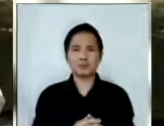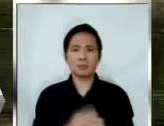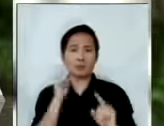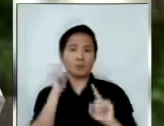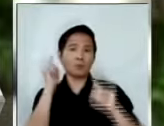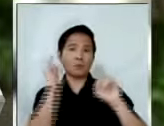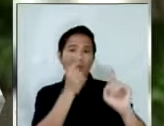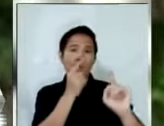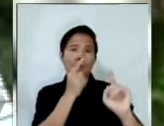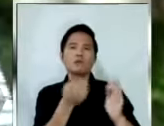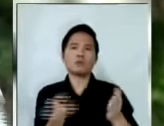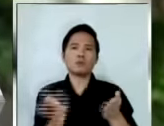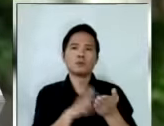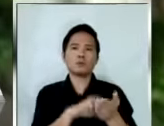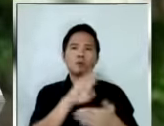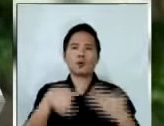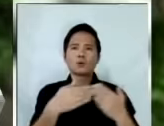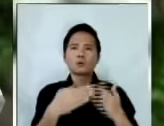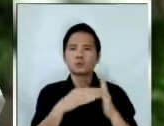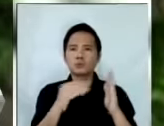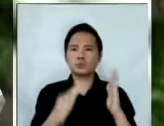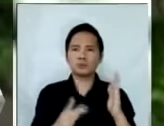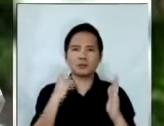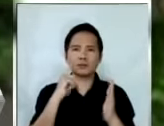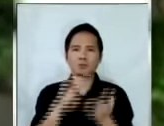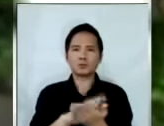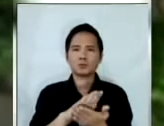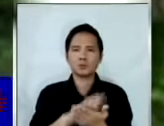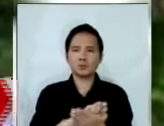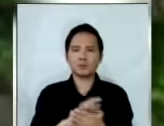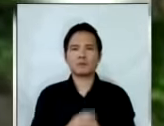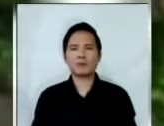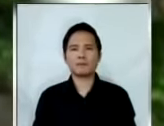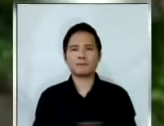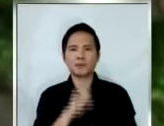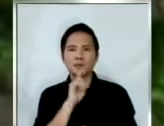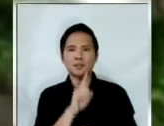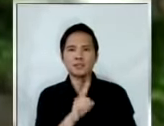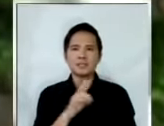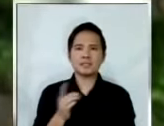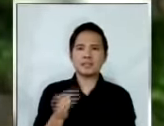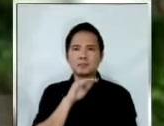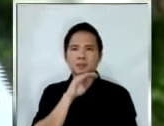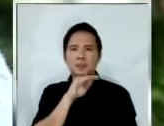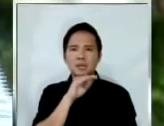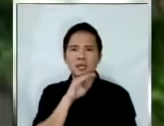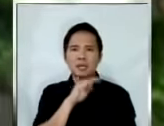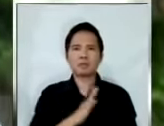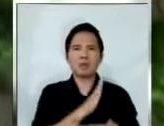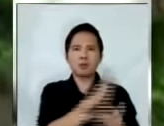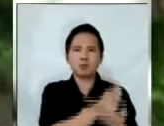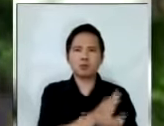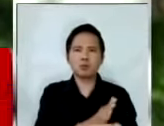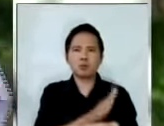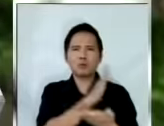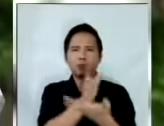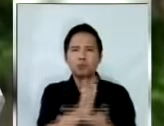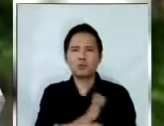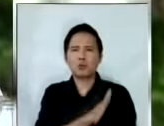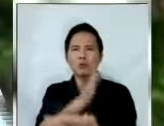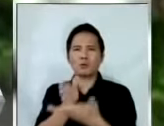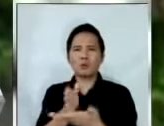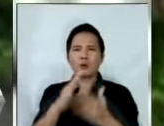roon. Medyo nahirap lang tayo sa pagpunta sa ibang mga sa ibang bahay kasi yung accessibility ng kanilang daan